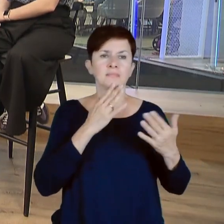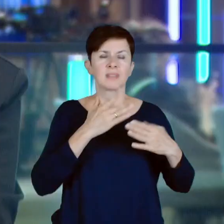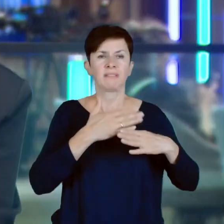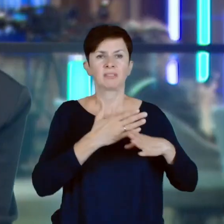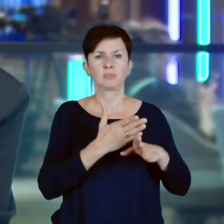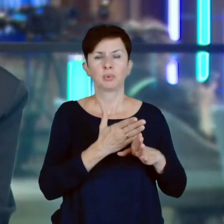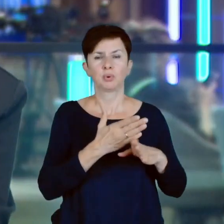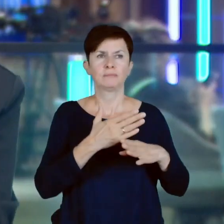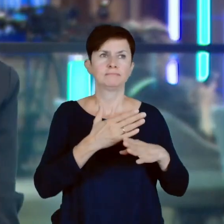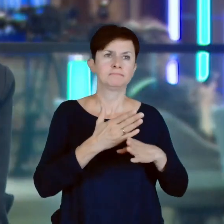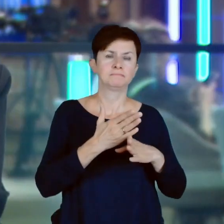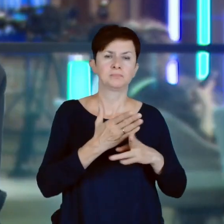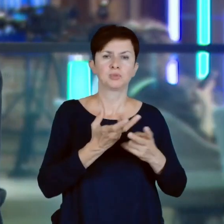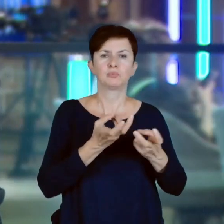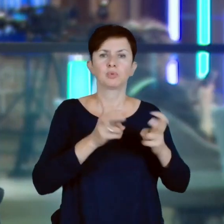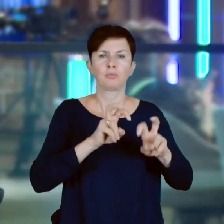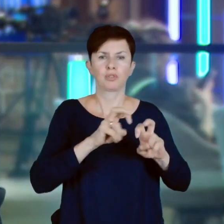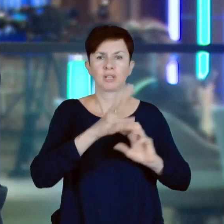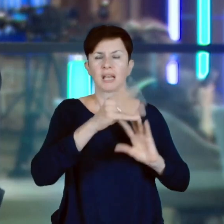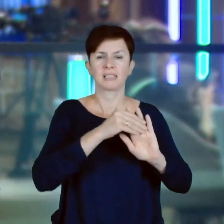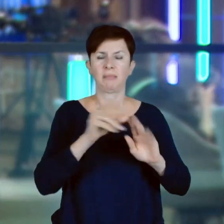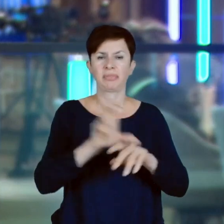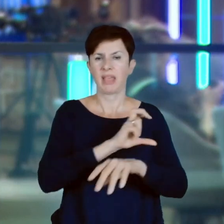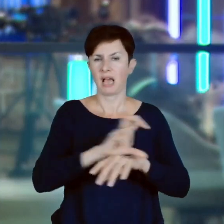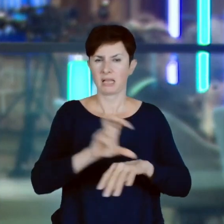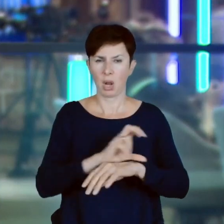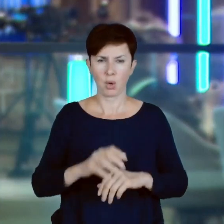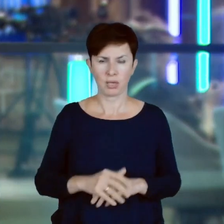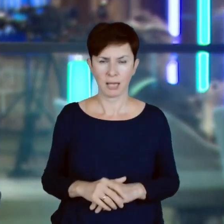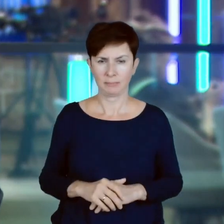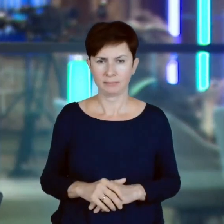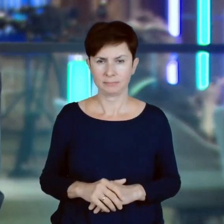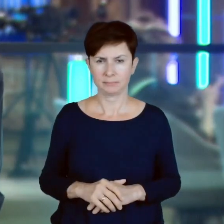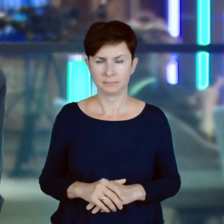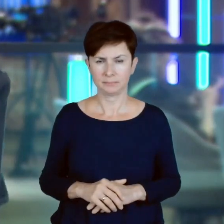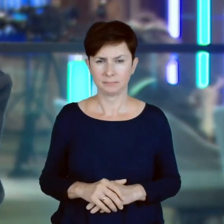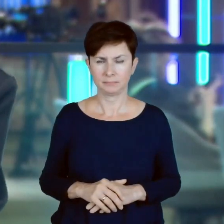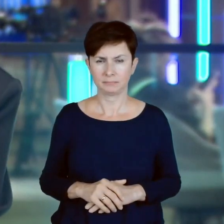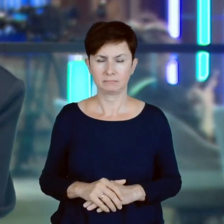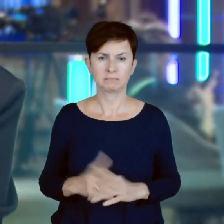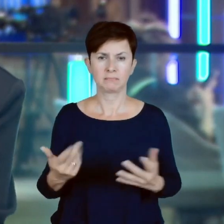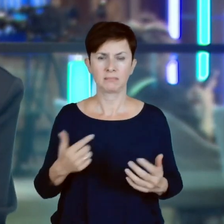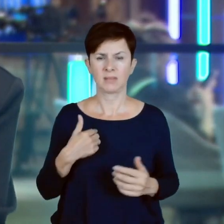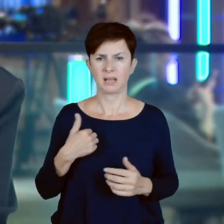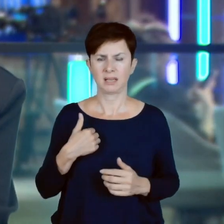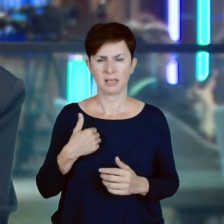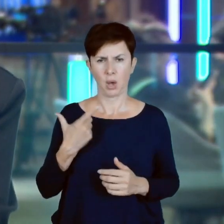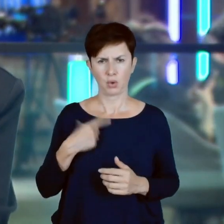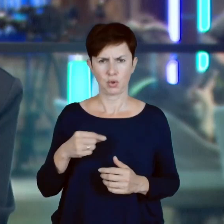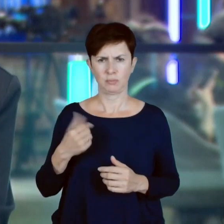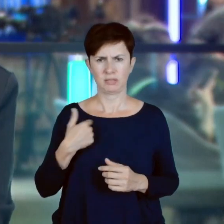współtworzeniu się z technologią, prawda? Bo my w dużym stopniu właśnie to jest to i co mnie osobiście bardzo dziwi, że o tym nie mówi